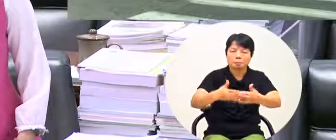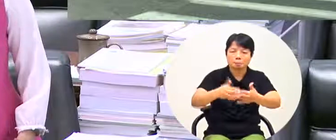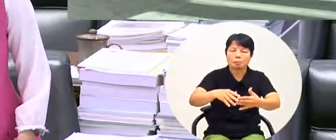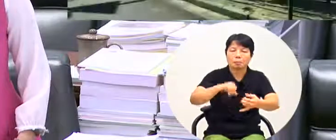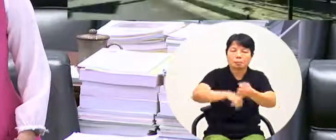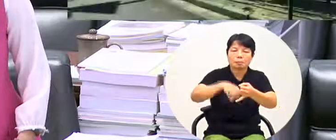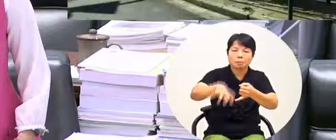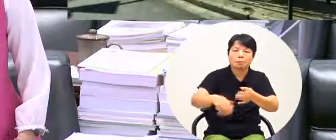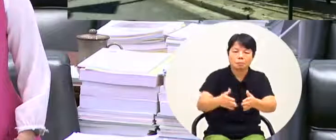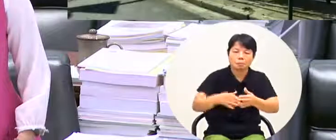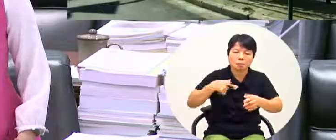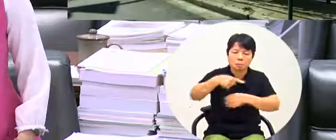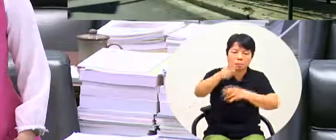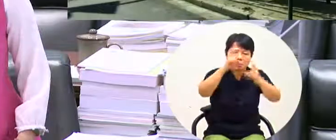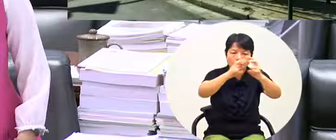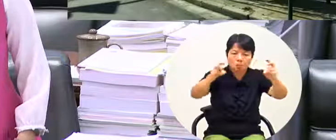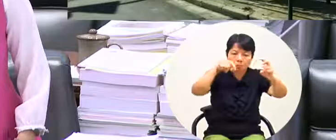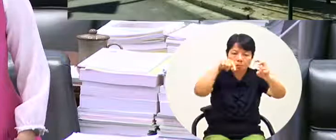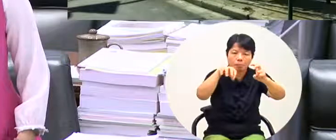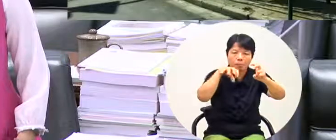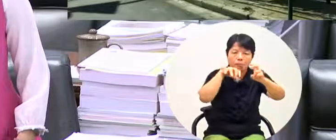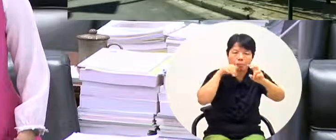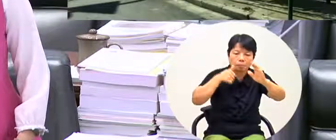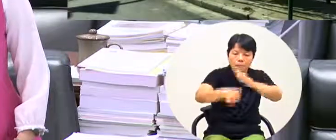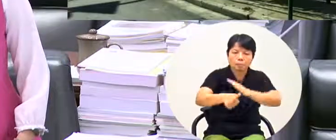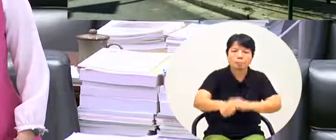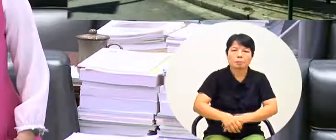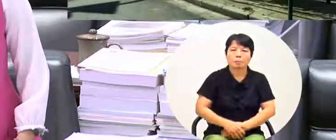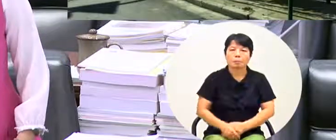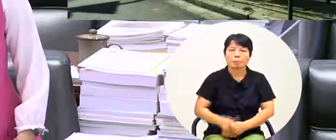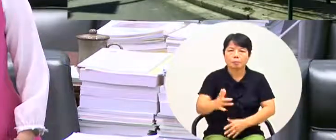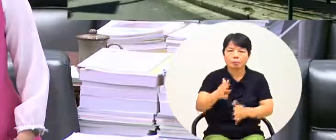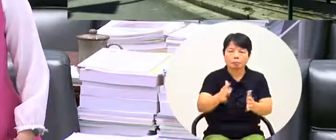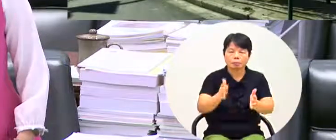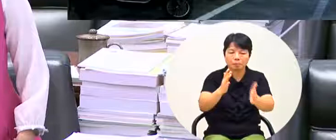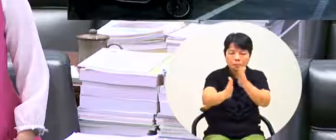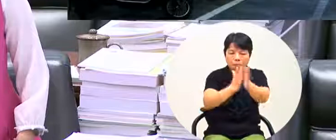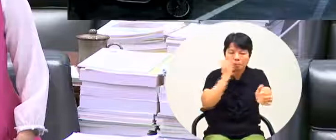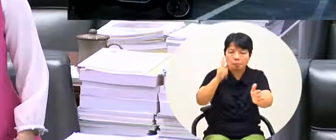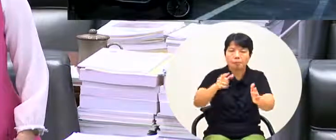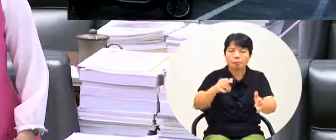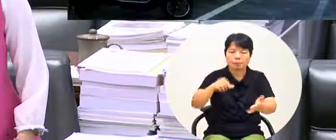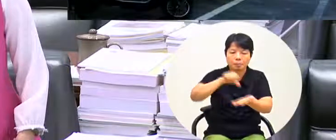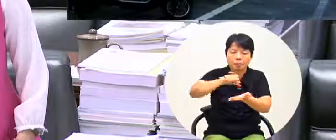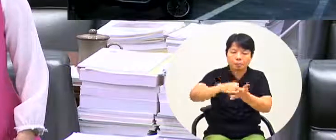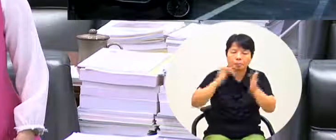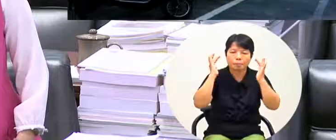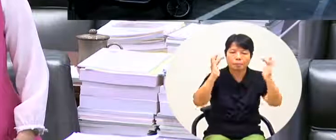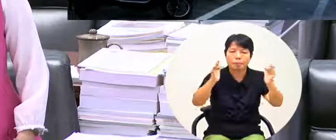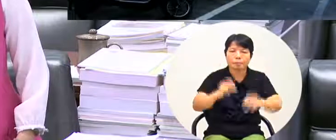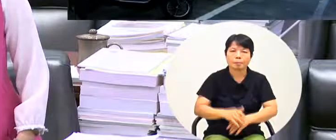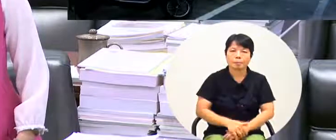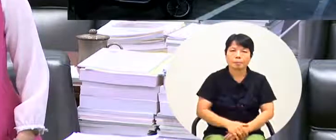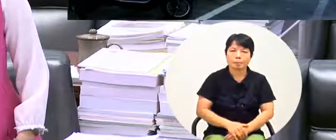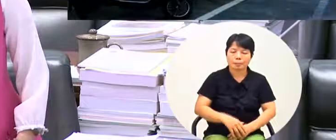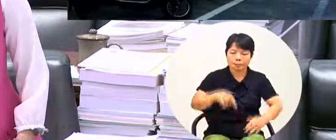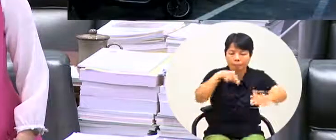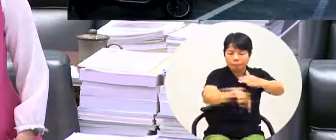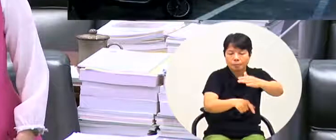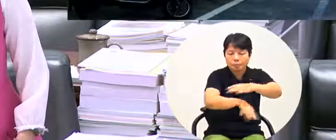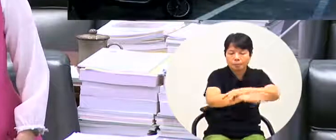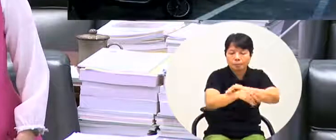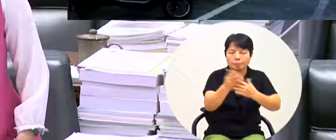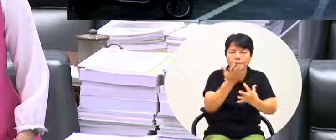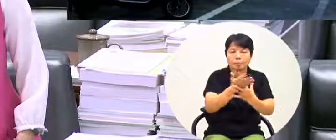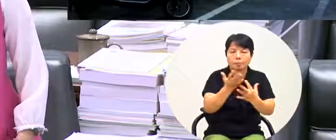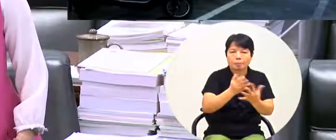排的那个绿篱，上面是做一些植栽，下面刚好可以利用空间停机车或